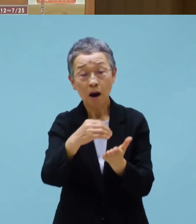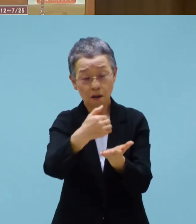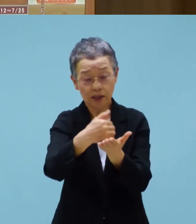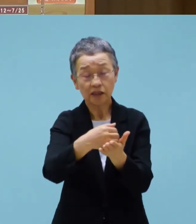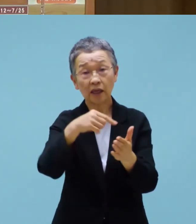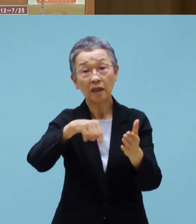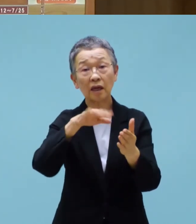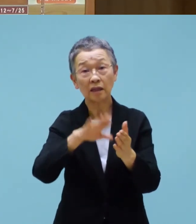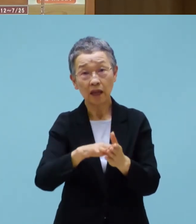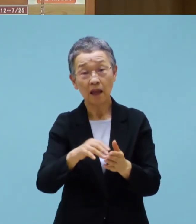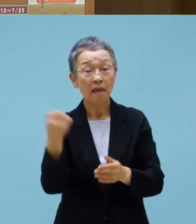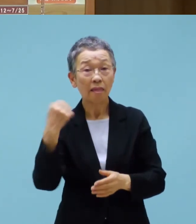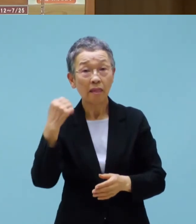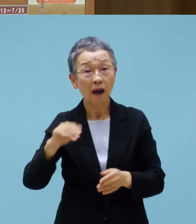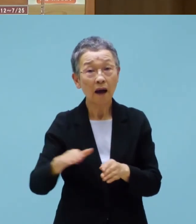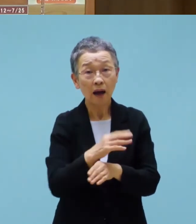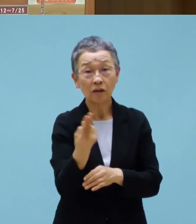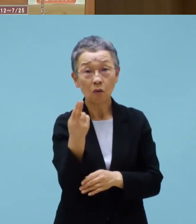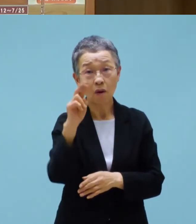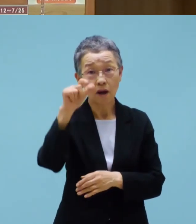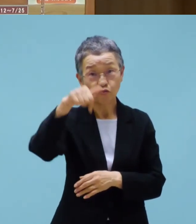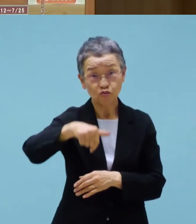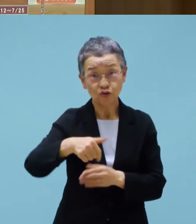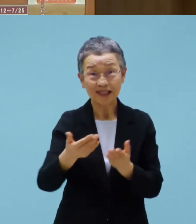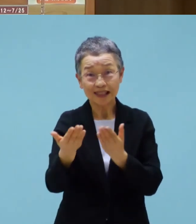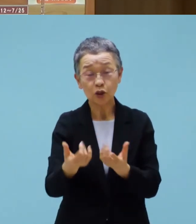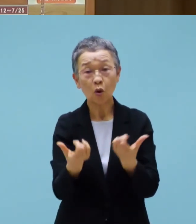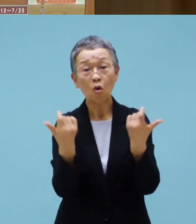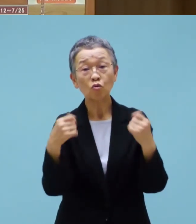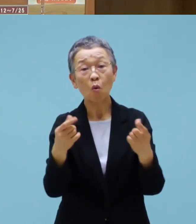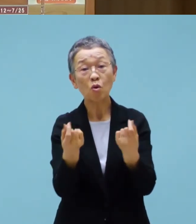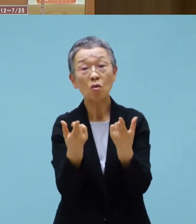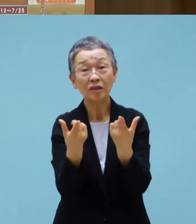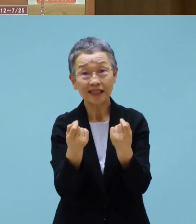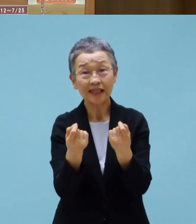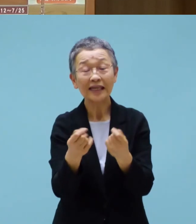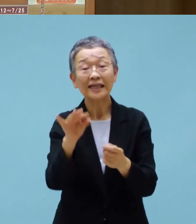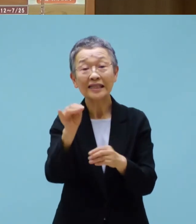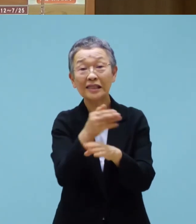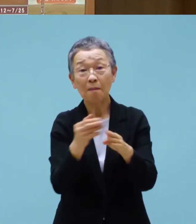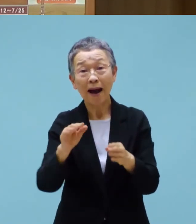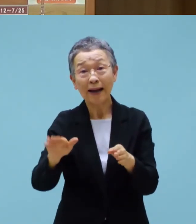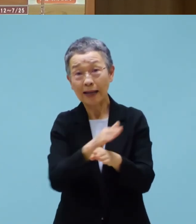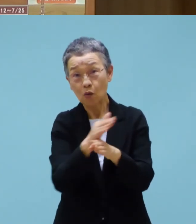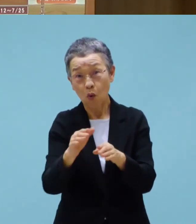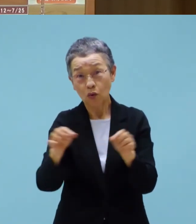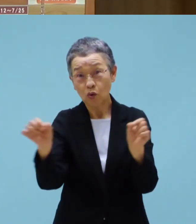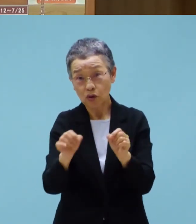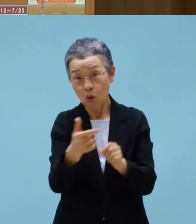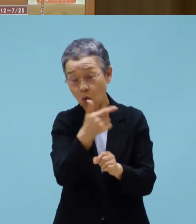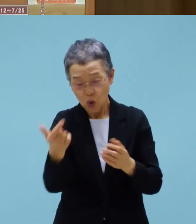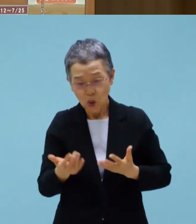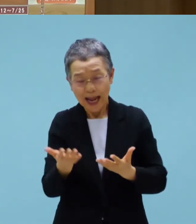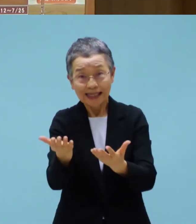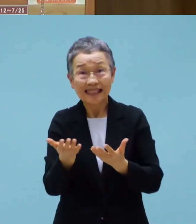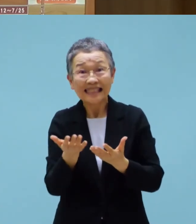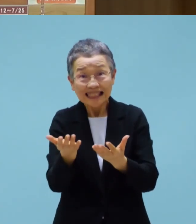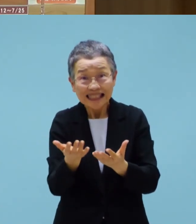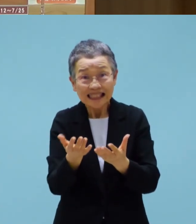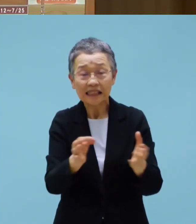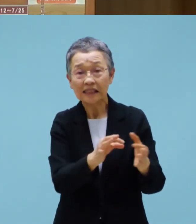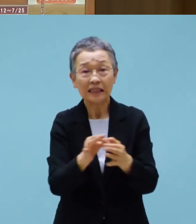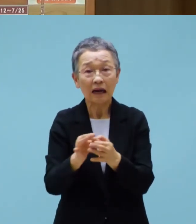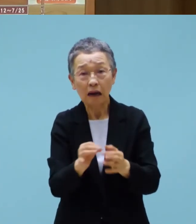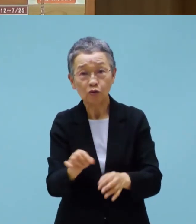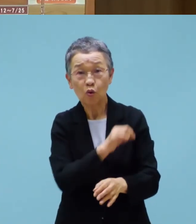トラフ地震と同様に、この日本海溝千島海溝沿いの巨大地震、にかかる特別措置